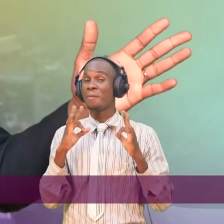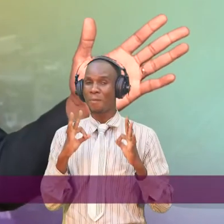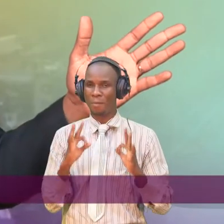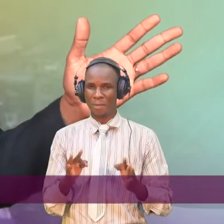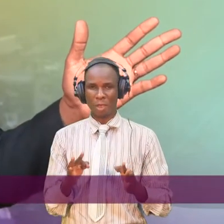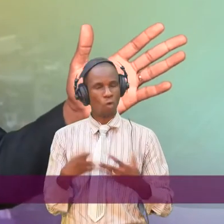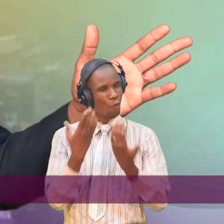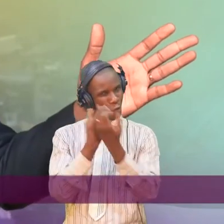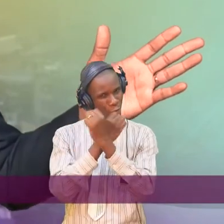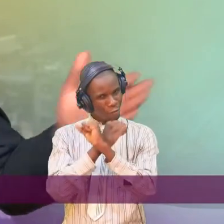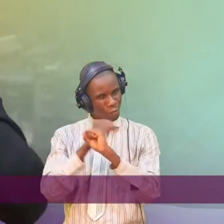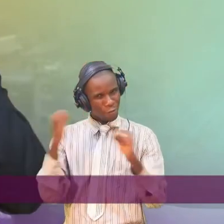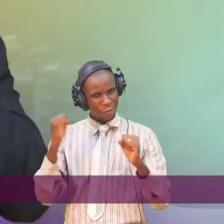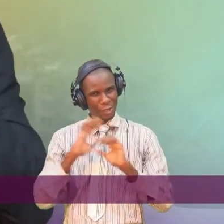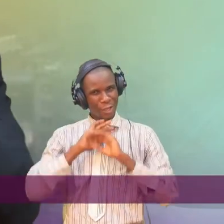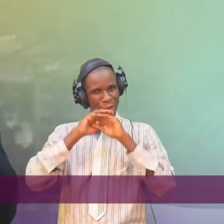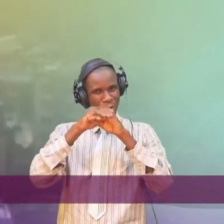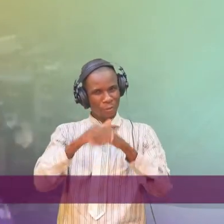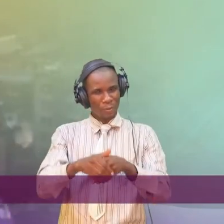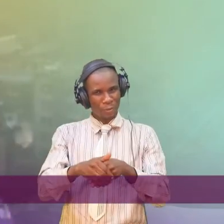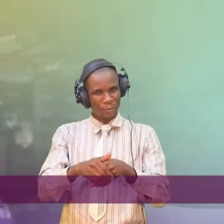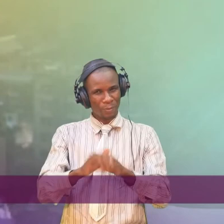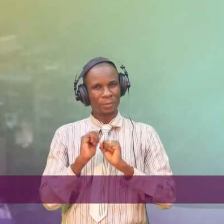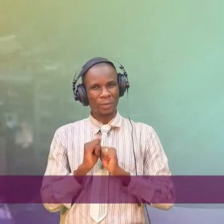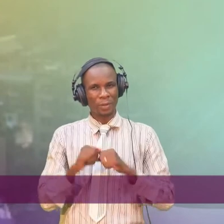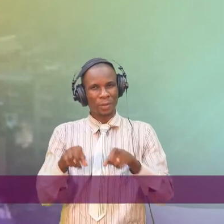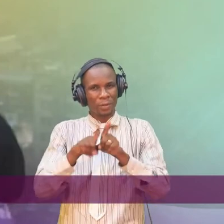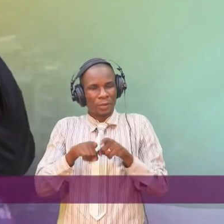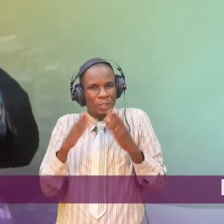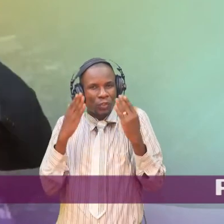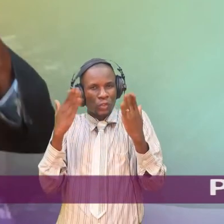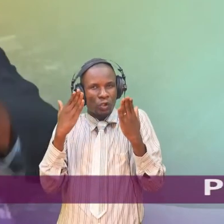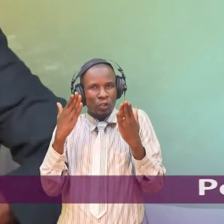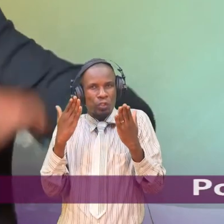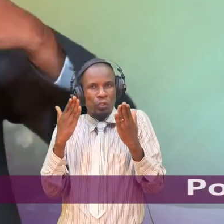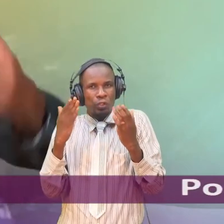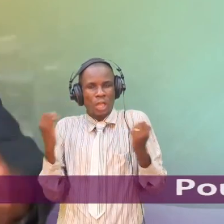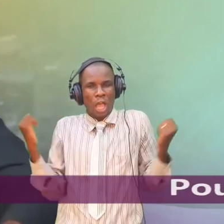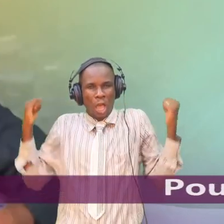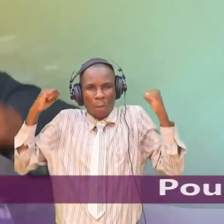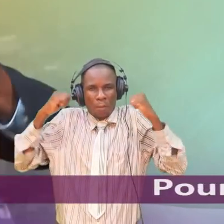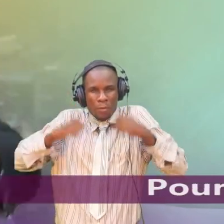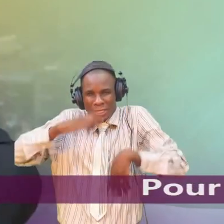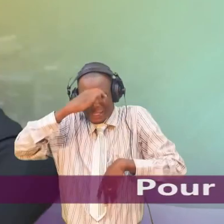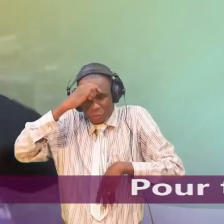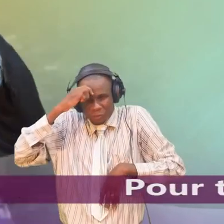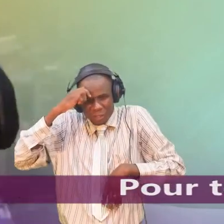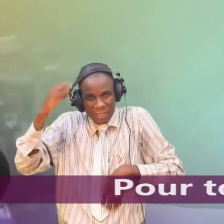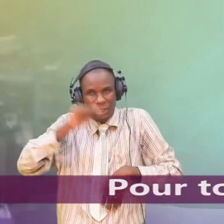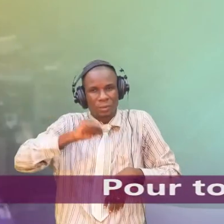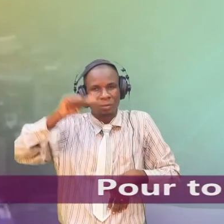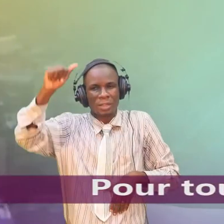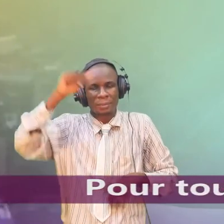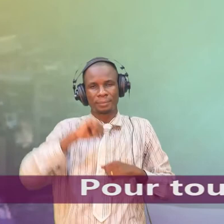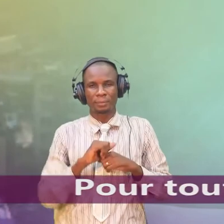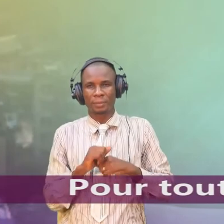ku iweze kutuokoa. Na ile sadaka ni kifo cha mwana wa Mungu, mwana kondoo wa Mungu,